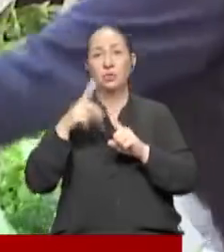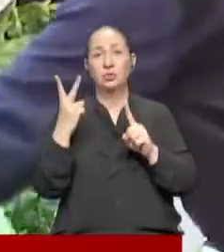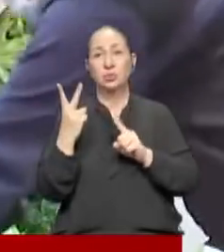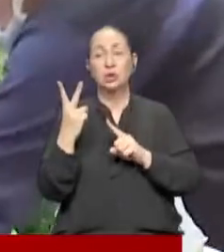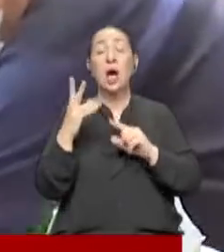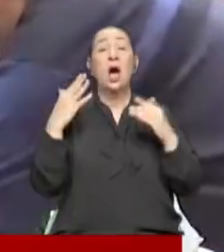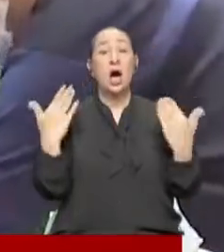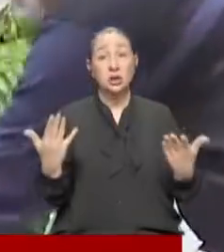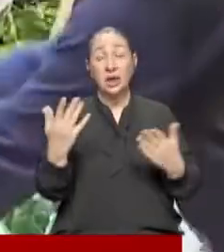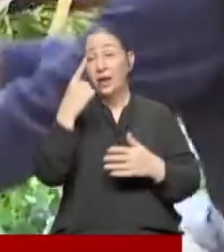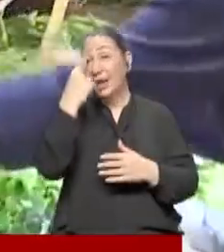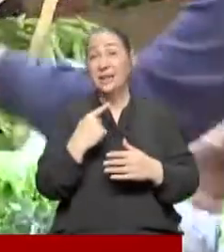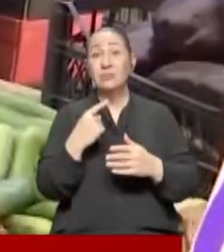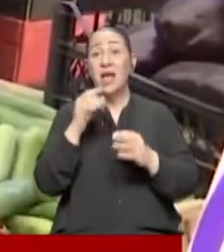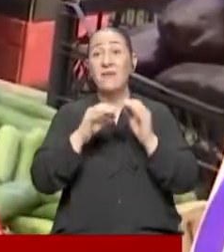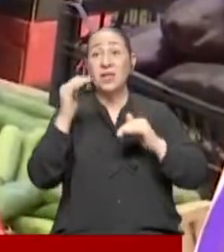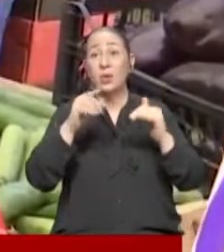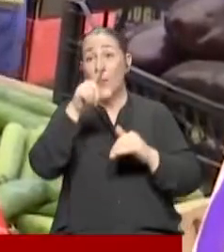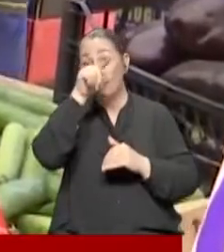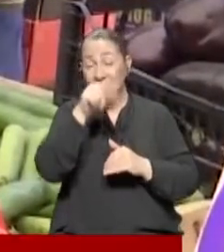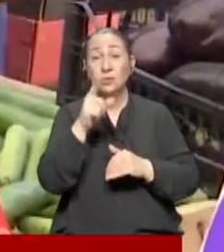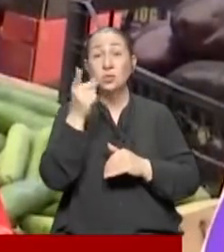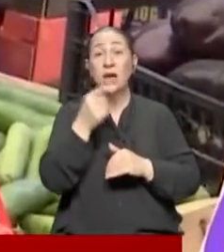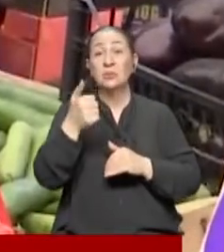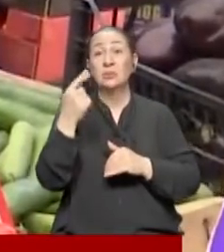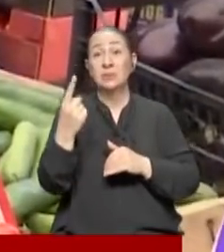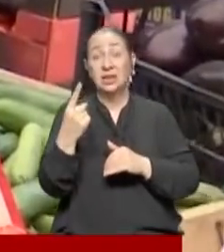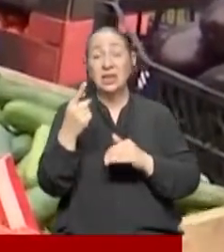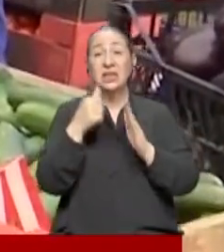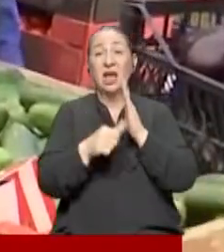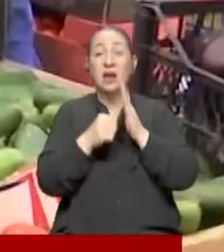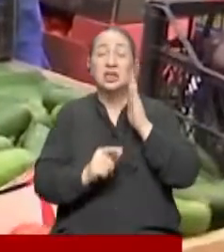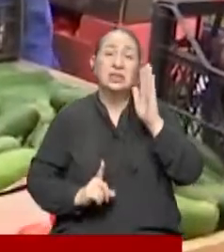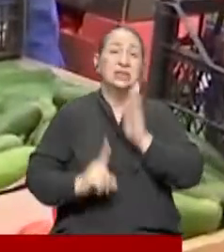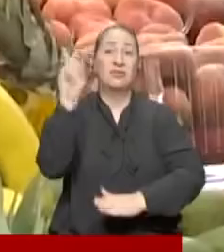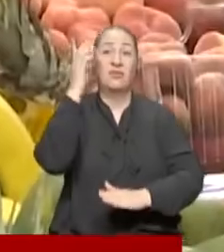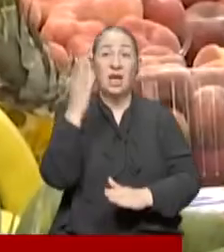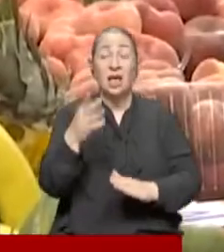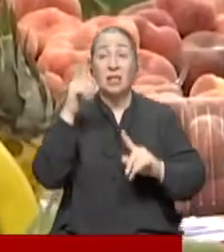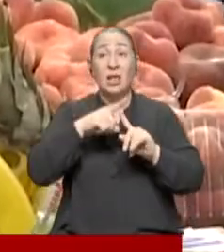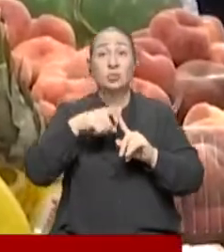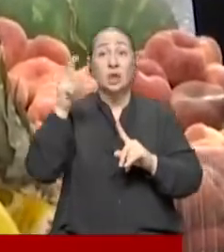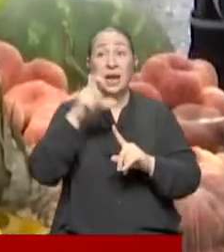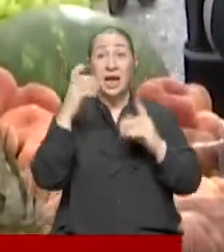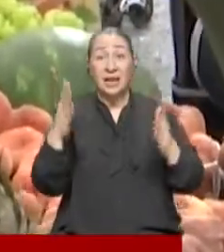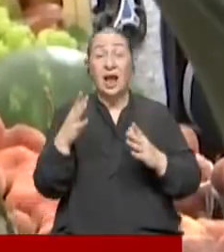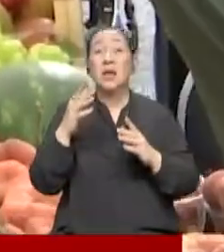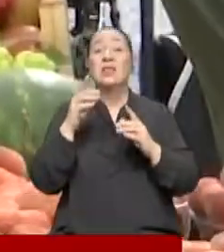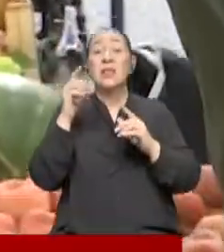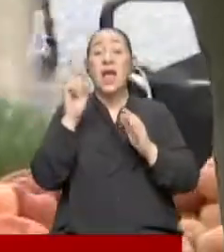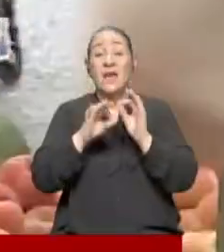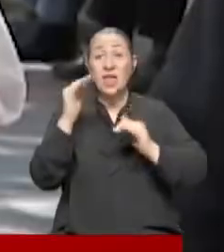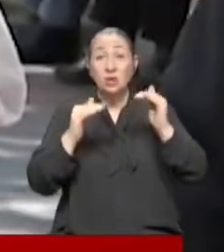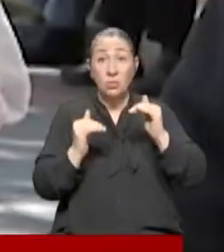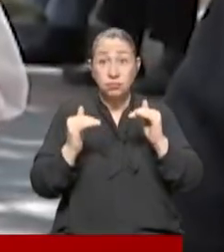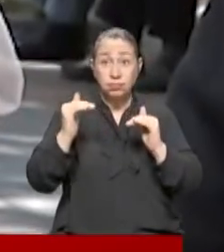aylarında. Ancak resmi enflasyon Mart ayında %61 ile tarihi zirveye ulaştı. Temmuz ayına kadar enflasyon artmaya